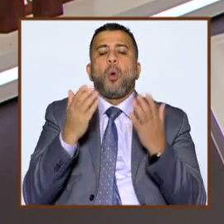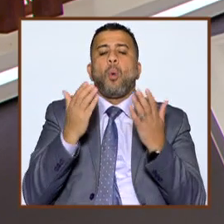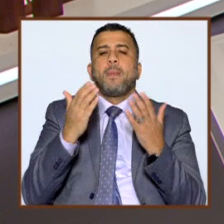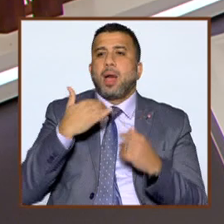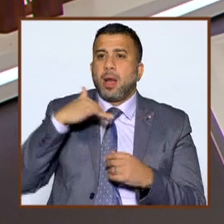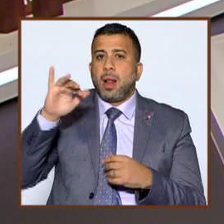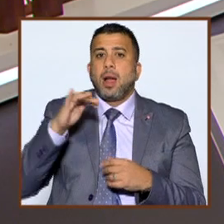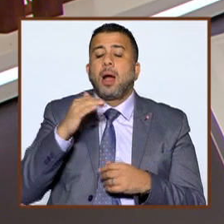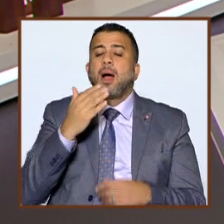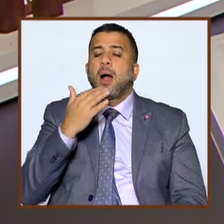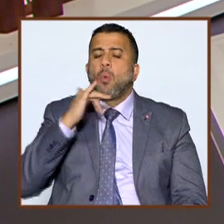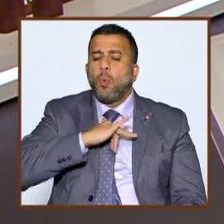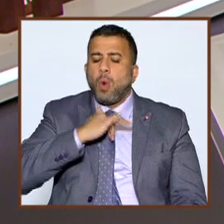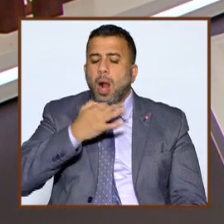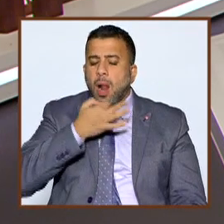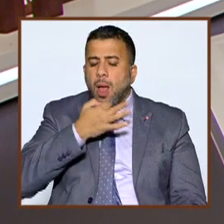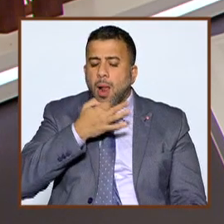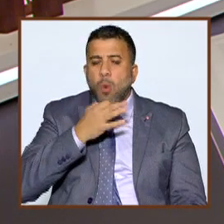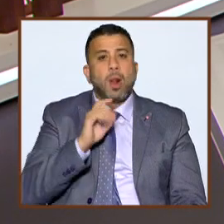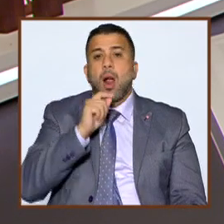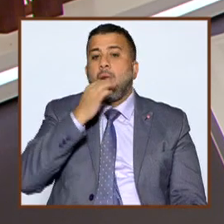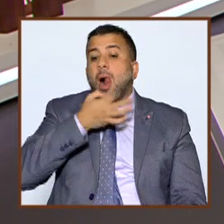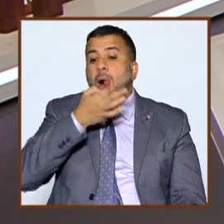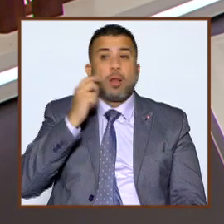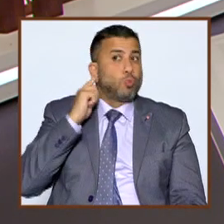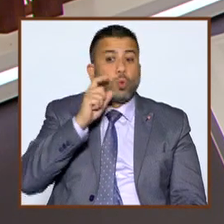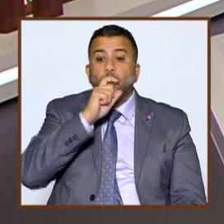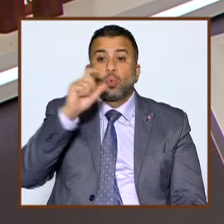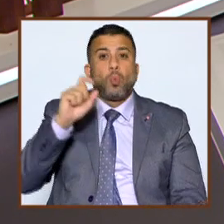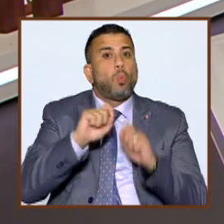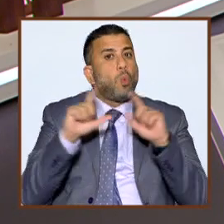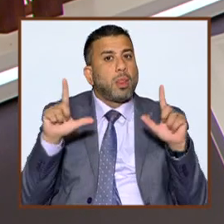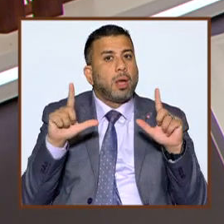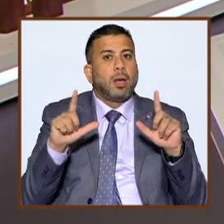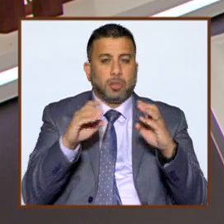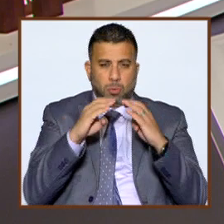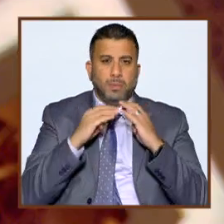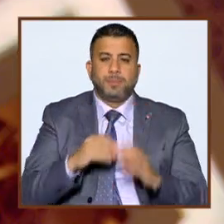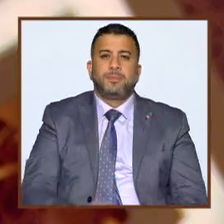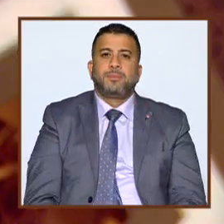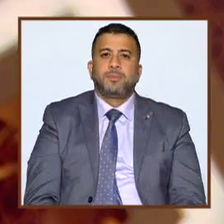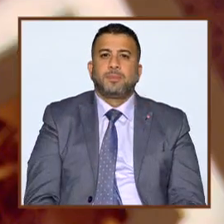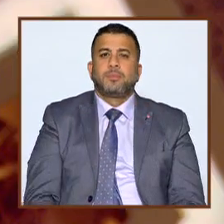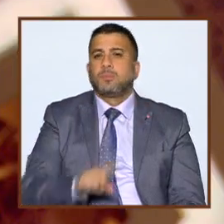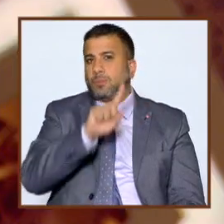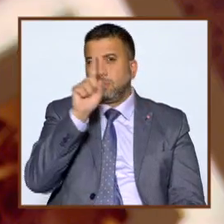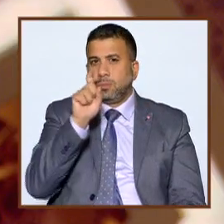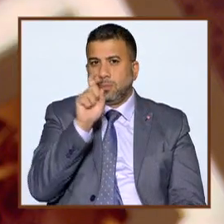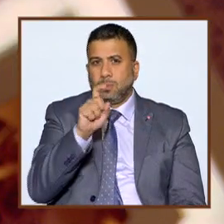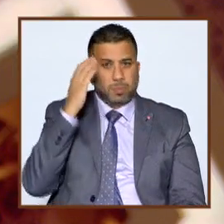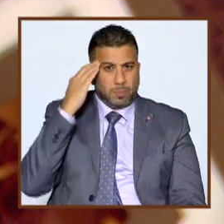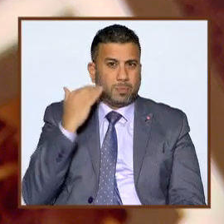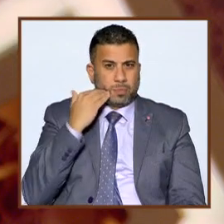تفضل يا ام محمد. السلام عليكم. عليكم السلام ورحمه الله. عندي سؤالين،